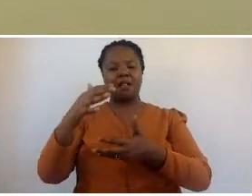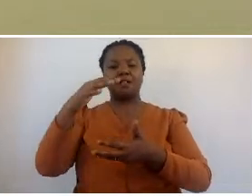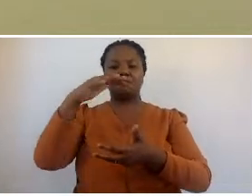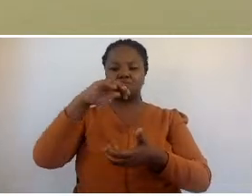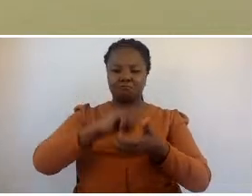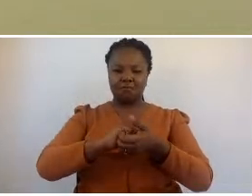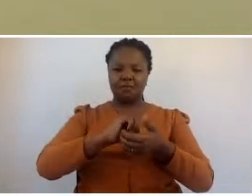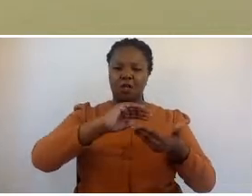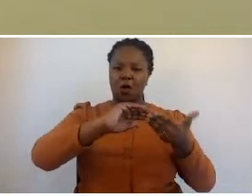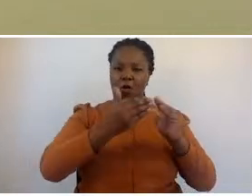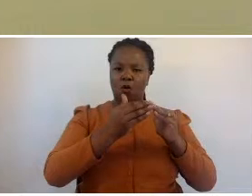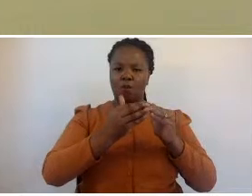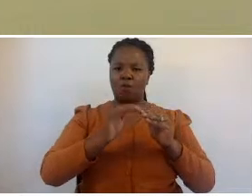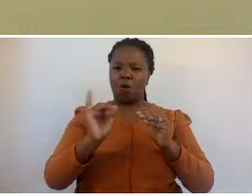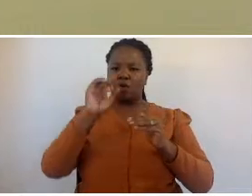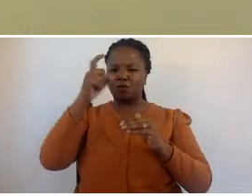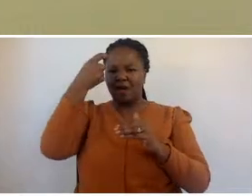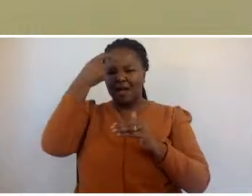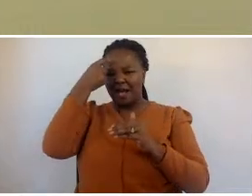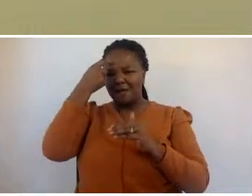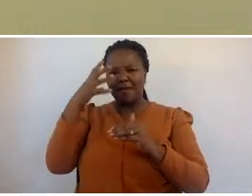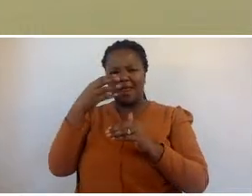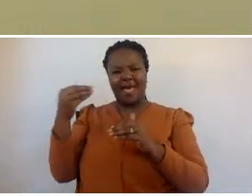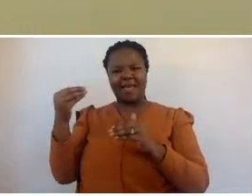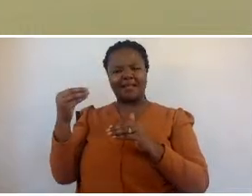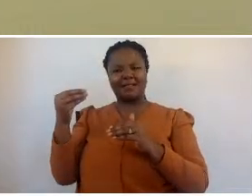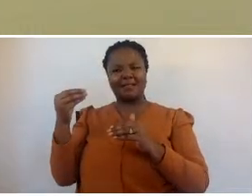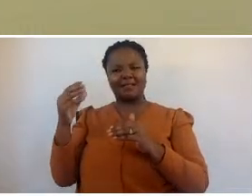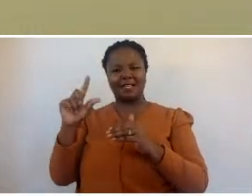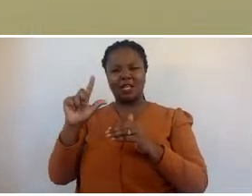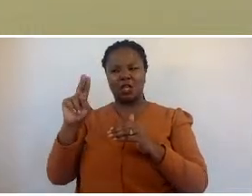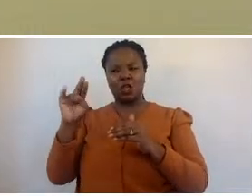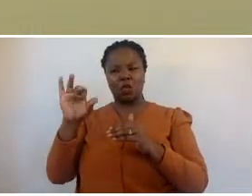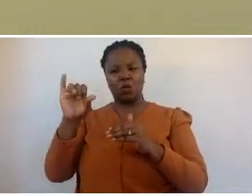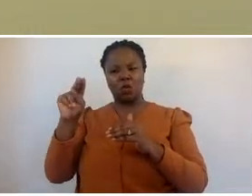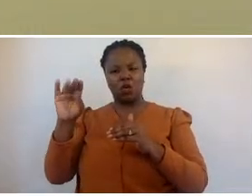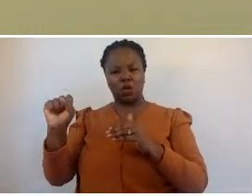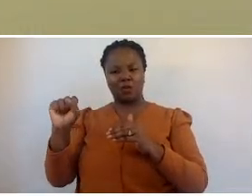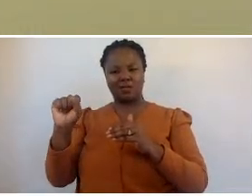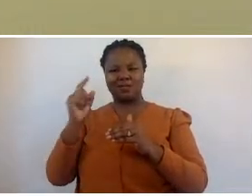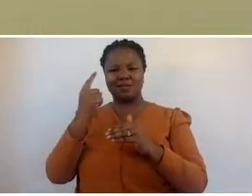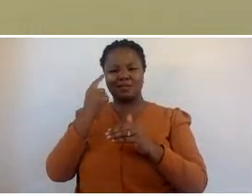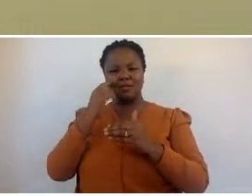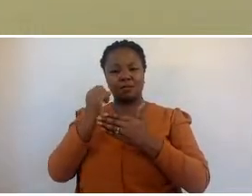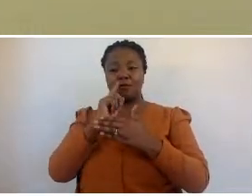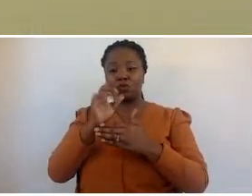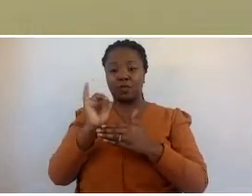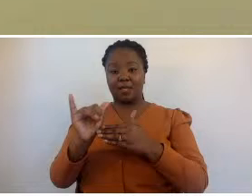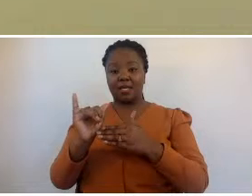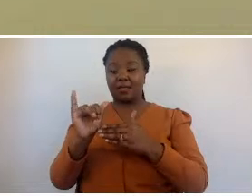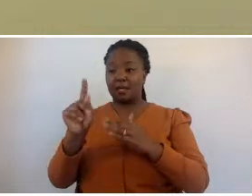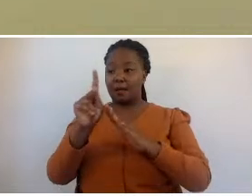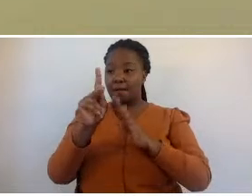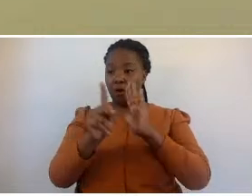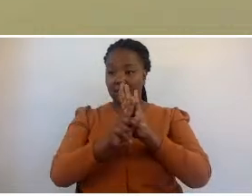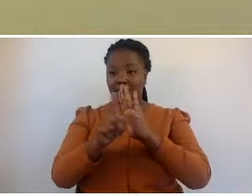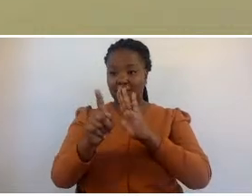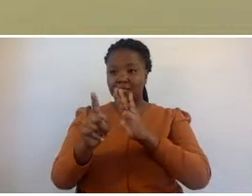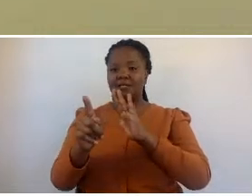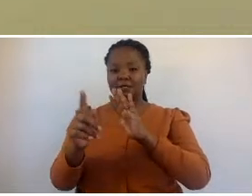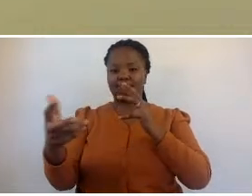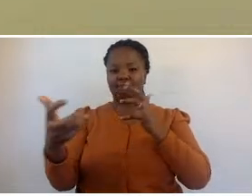membres sont des stratégies essentielles pour veiller à ce que les politiques générales correspondent aux besoins des enseignants et des élèves et